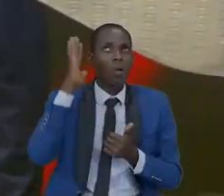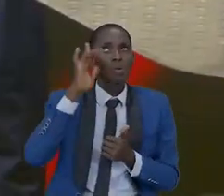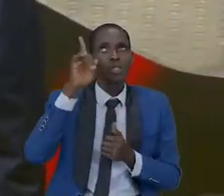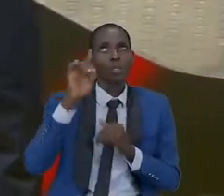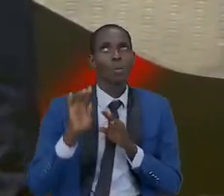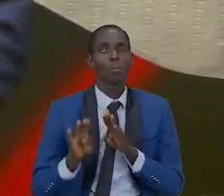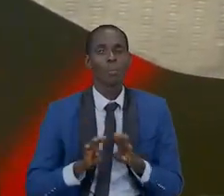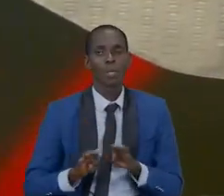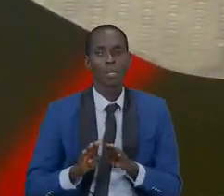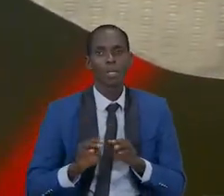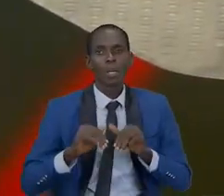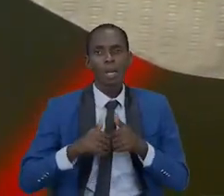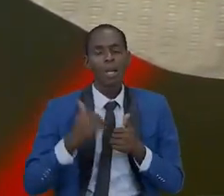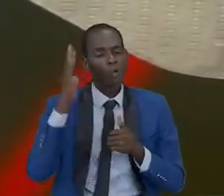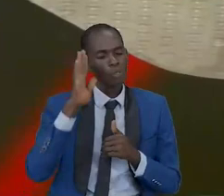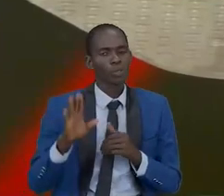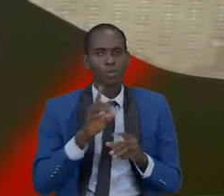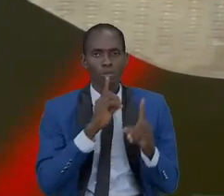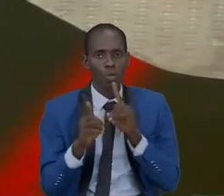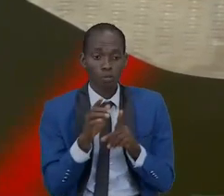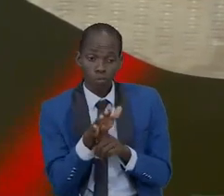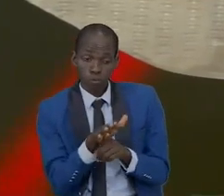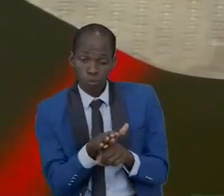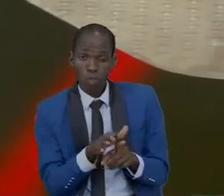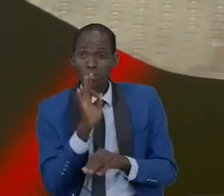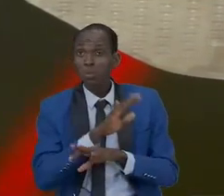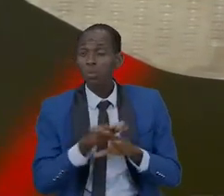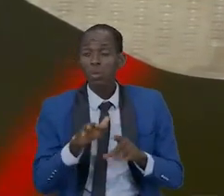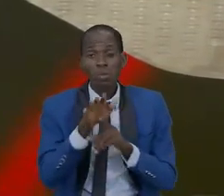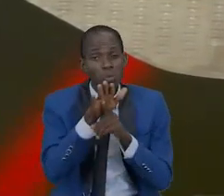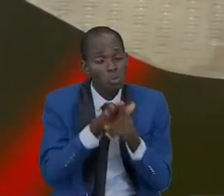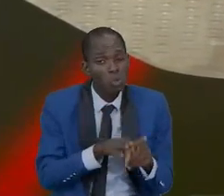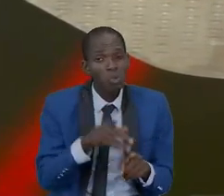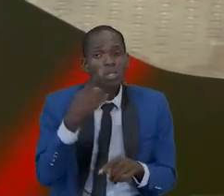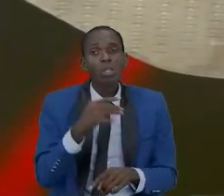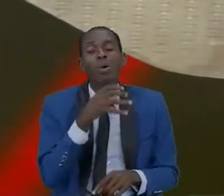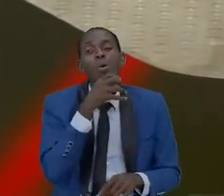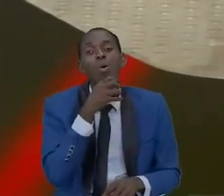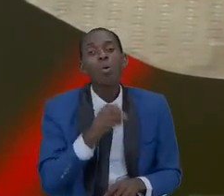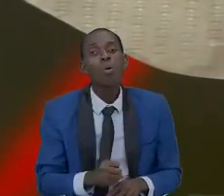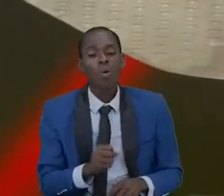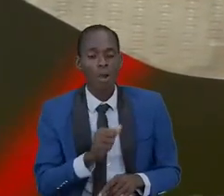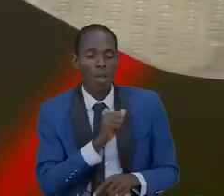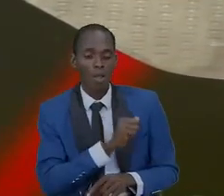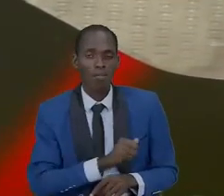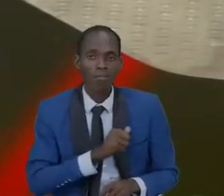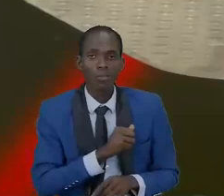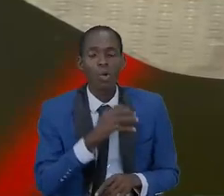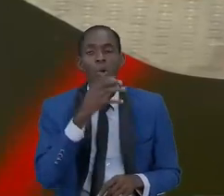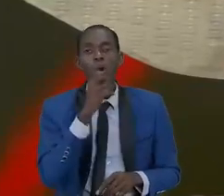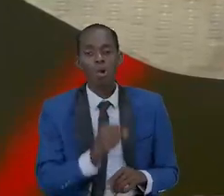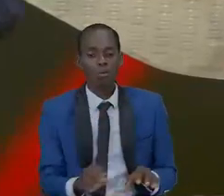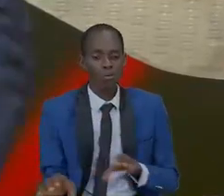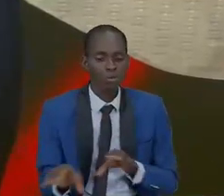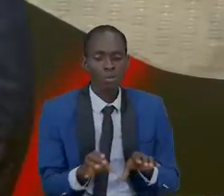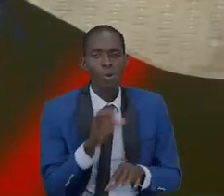comment as-tu allais-tu parler ralentissez si vous nous relancez pas l'attitude ancienne vienne les vieilles